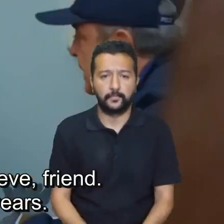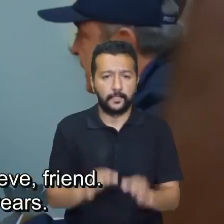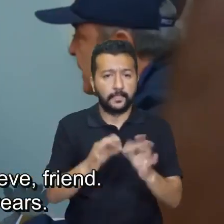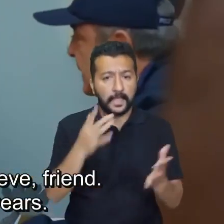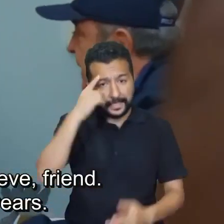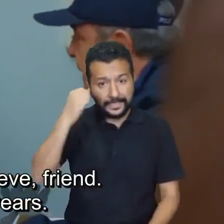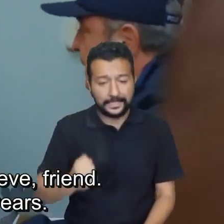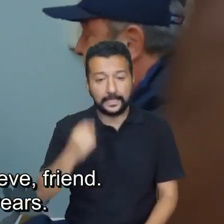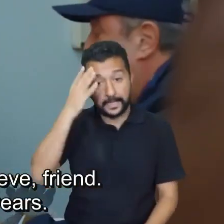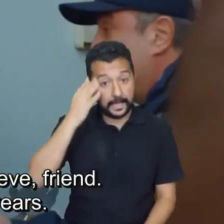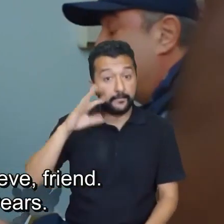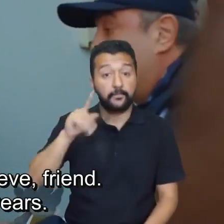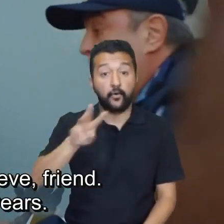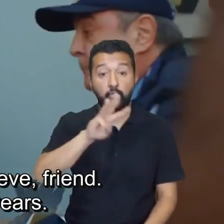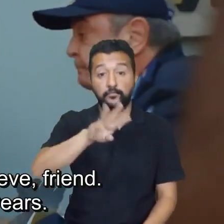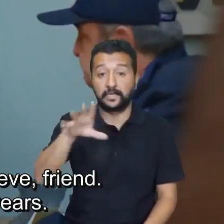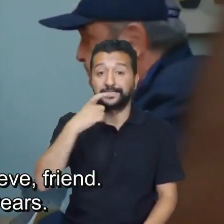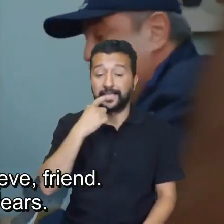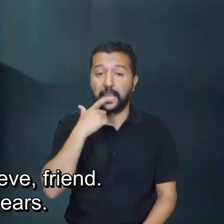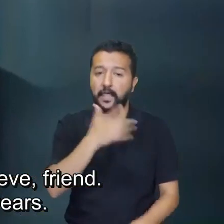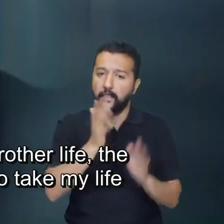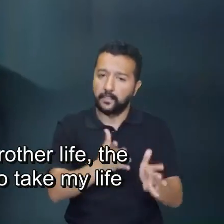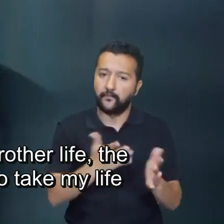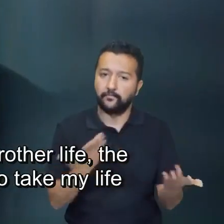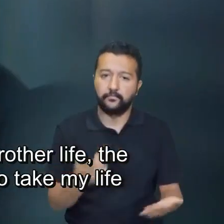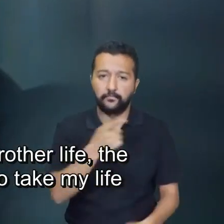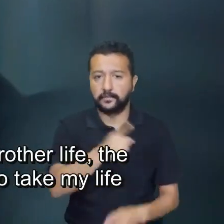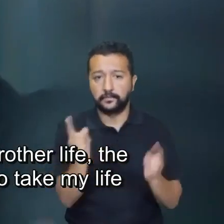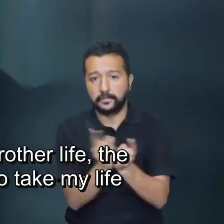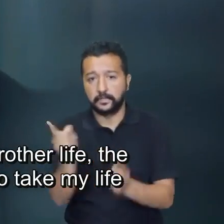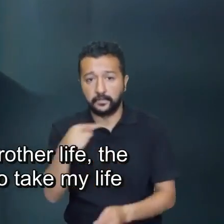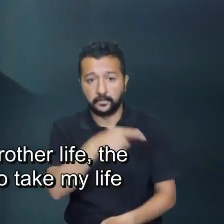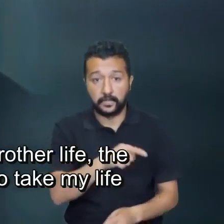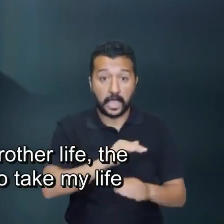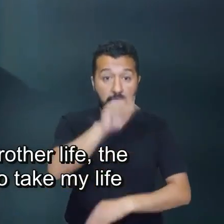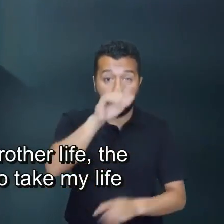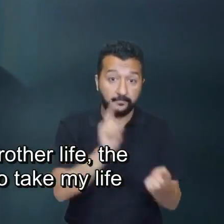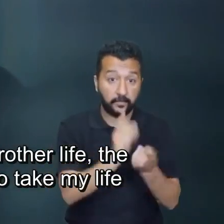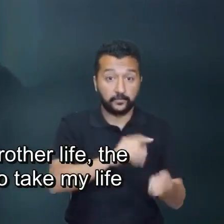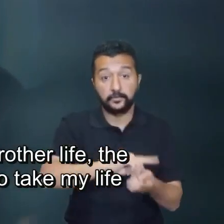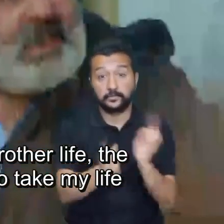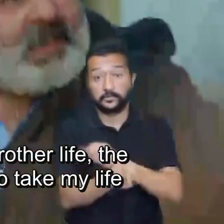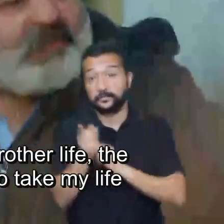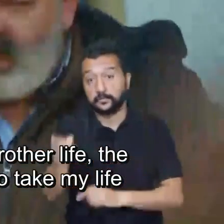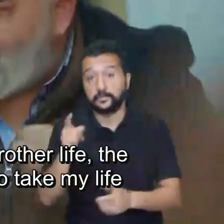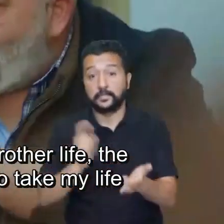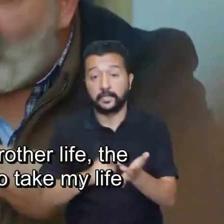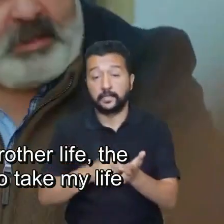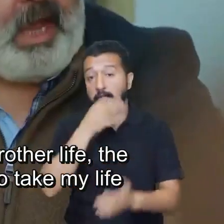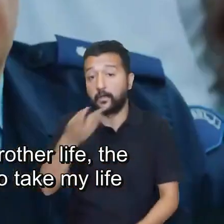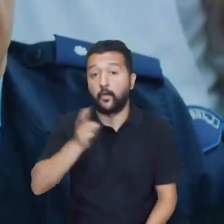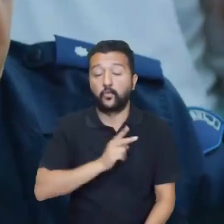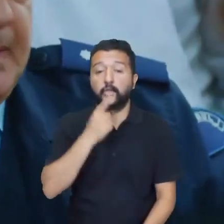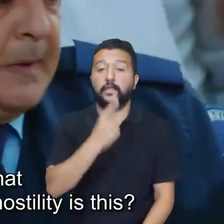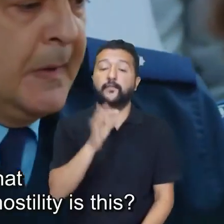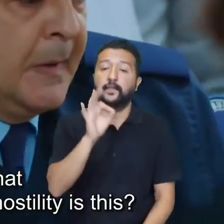neyin inadı anlamadım ki arkadaş. 35 yıldır bitmedi gitti ya. Yani biri birine abi hayat olsa, diğeri Azrail'e telgraf çeker canımı